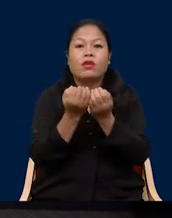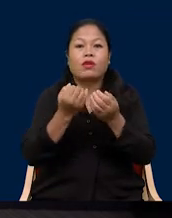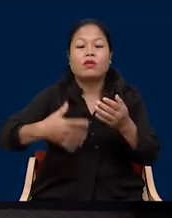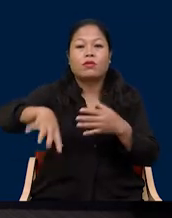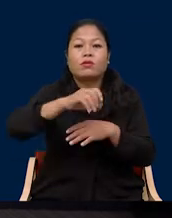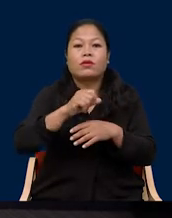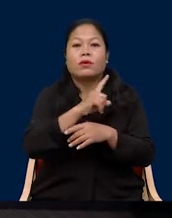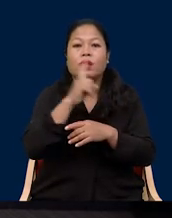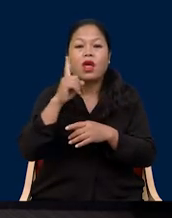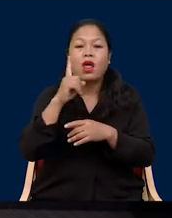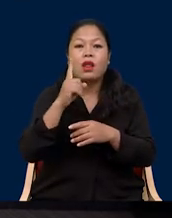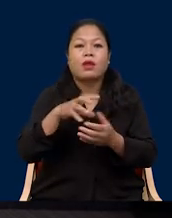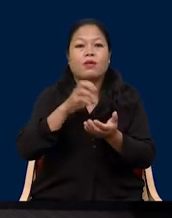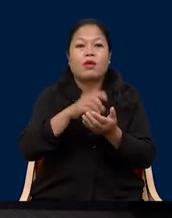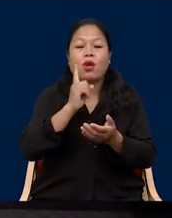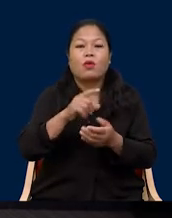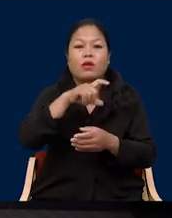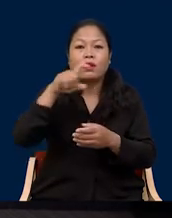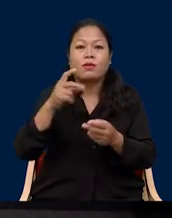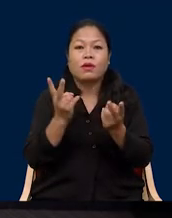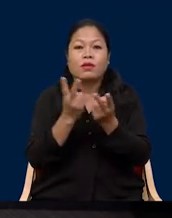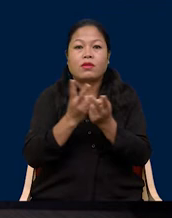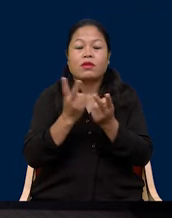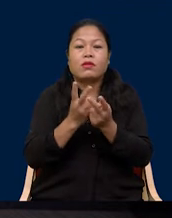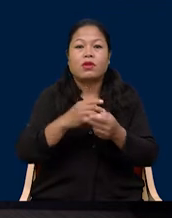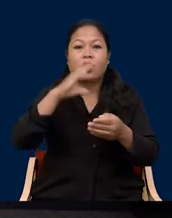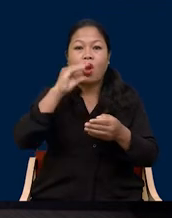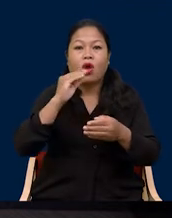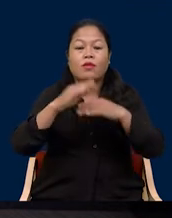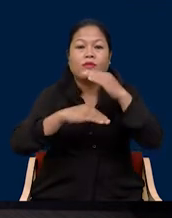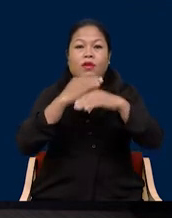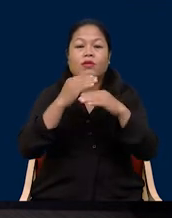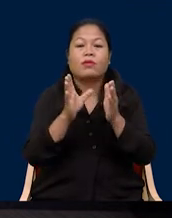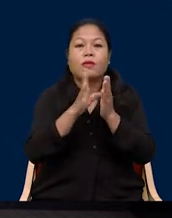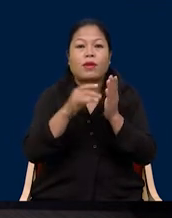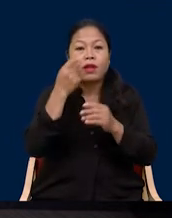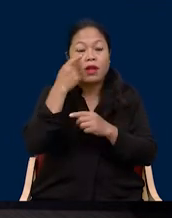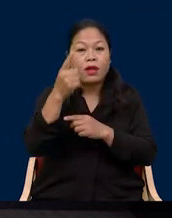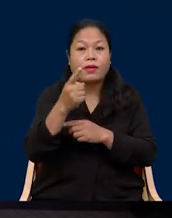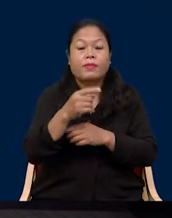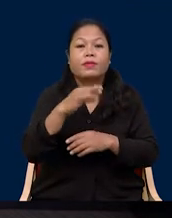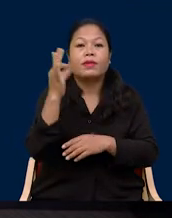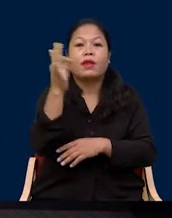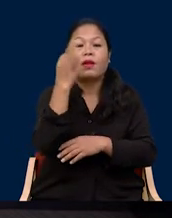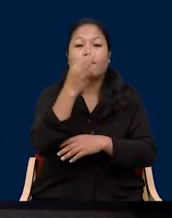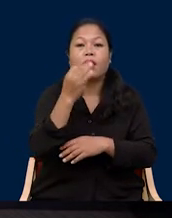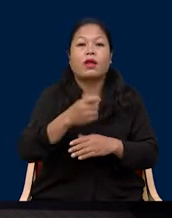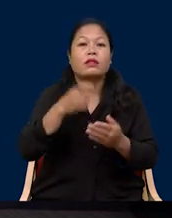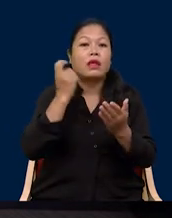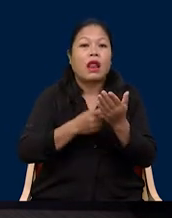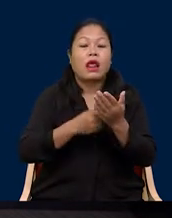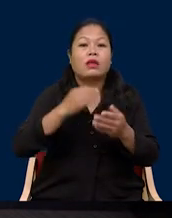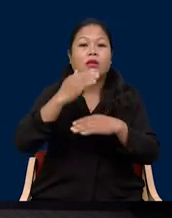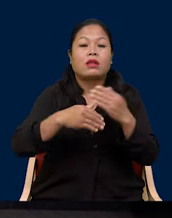गर्ने सबैभन्दा राम्रो प्लेटफर्म हो। नेपाल जस्ता अल्पविकसित मुलुकको तर्फबाट हेर्ने हो भने वातावरणीय